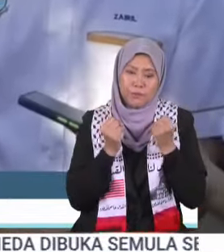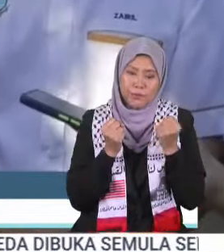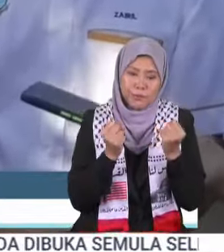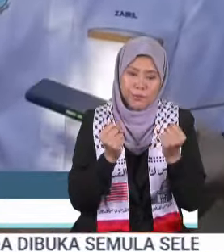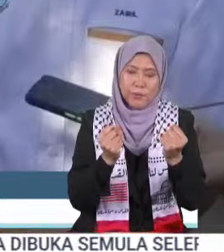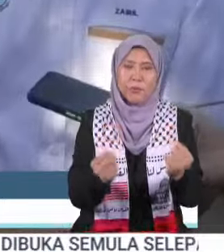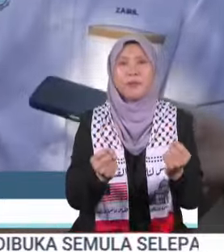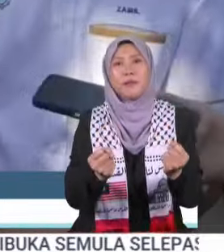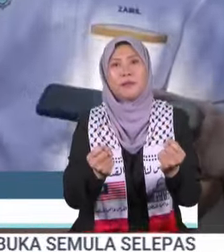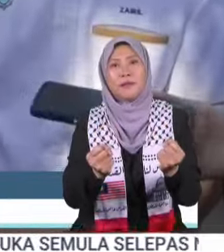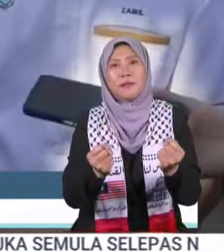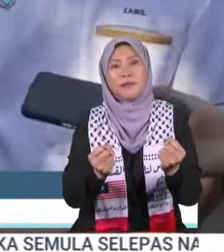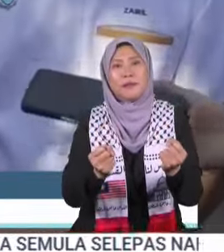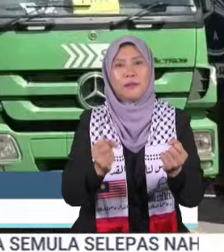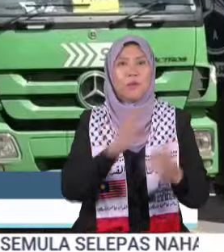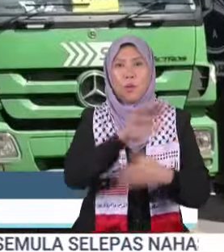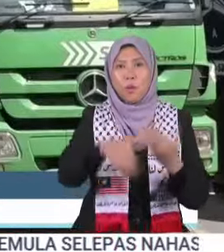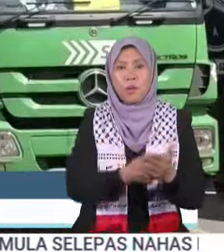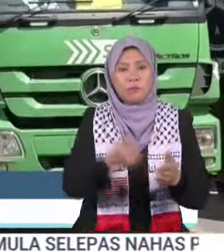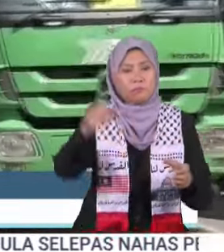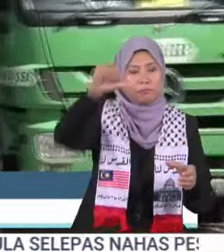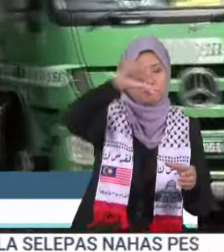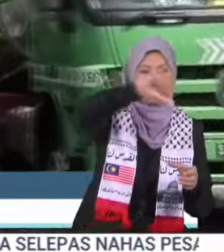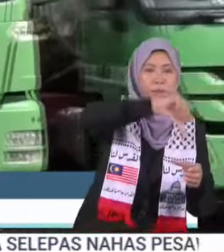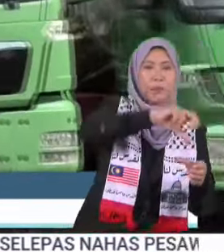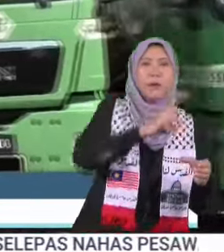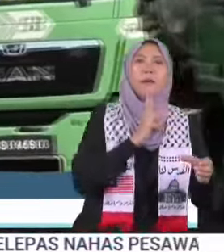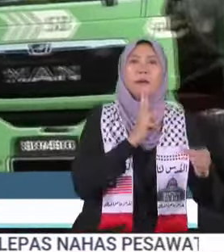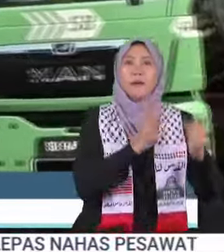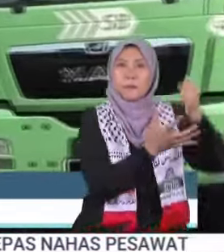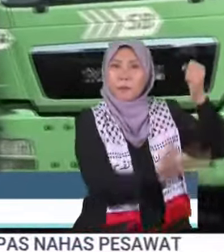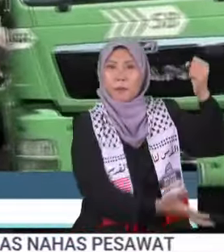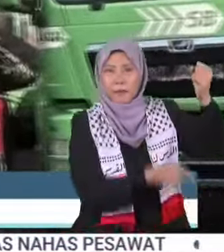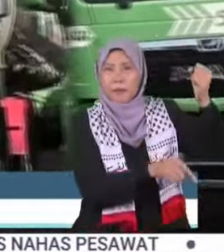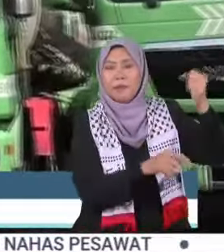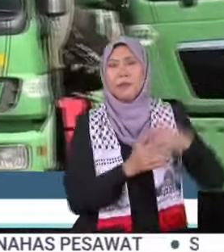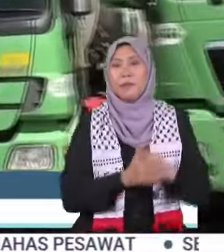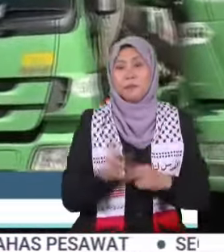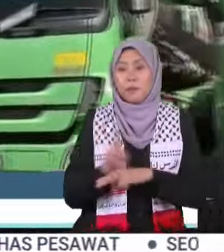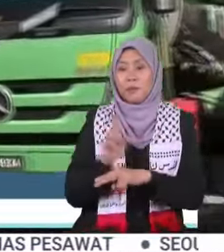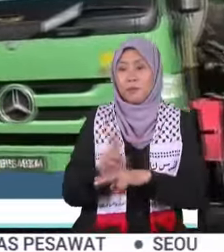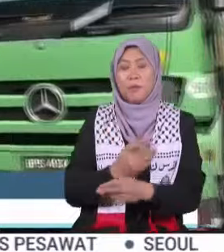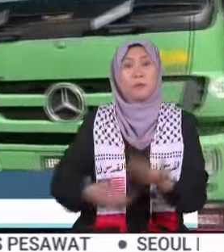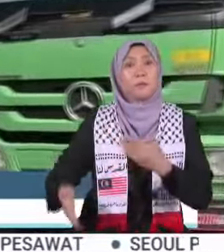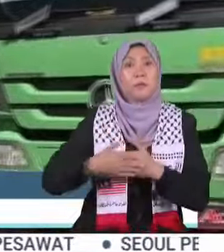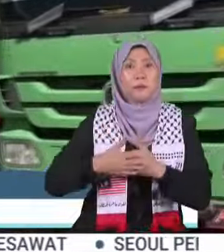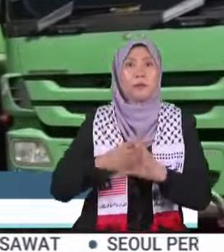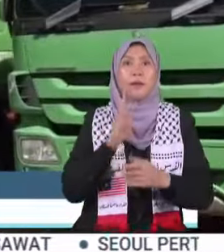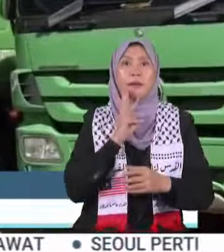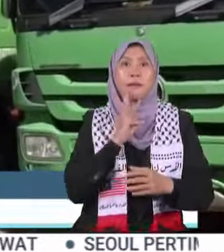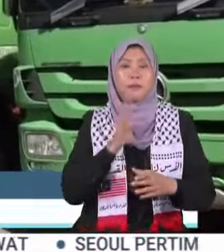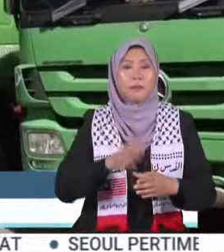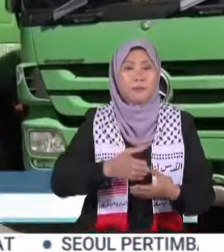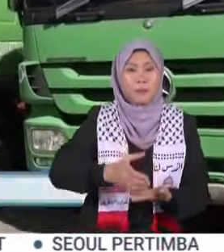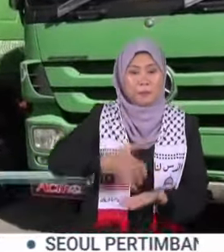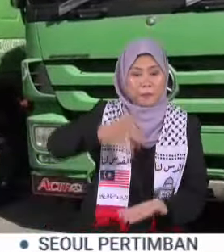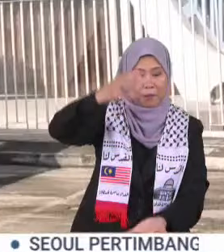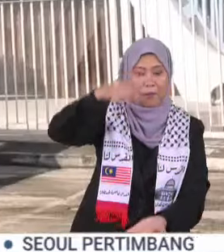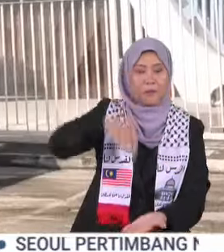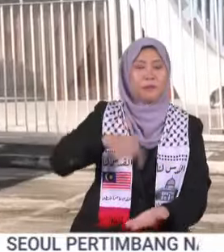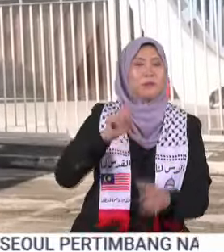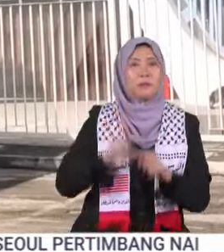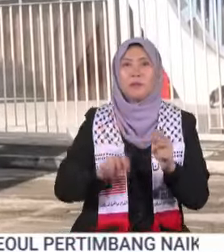statik pun diisikan tambahnya penggunaan semua Lori tangki dan Tangki statik tidak dapat